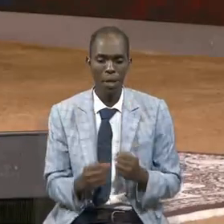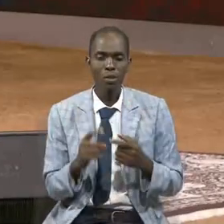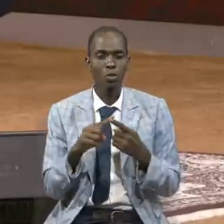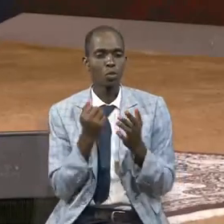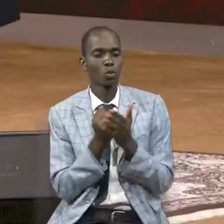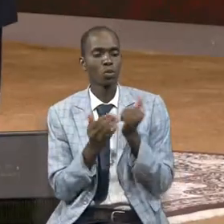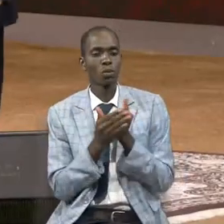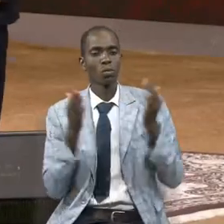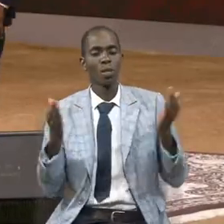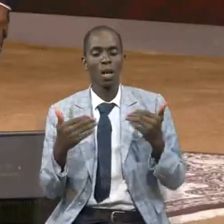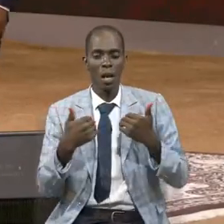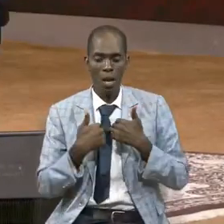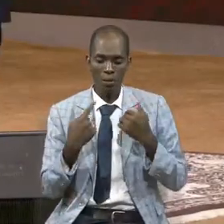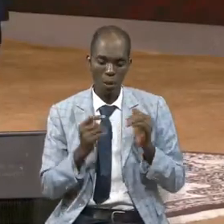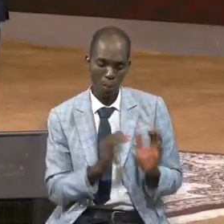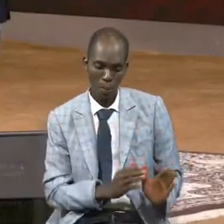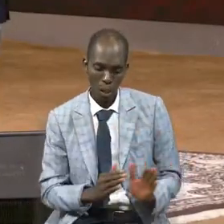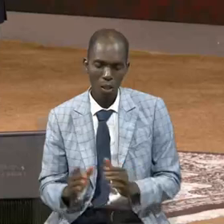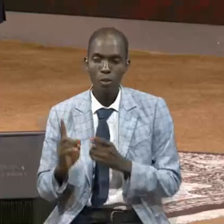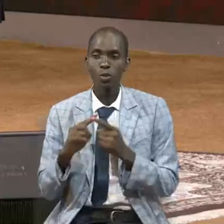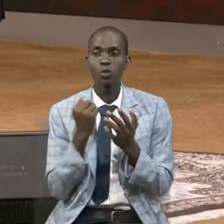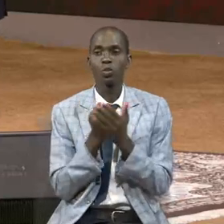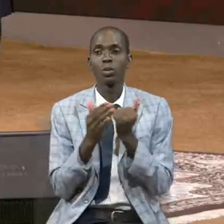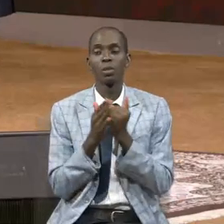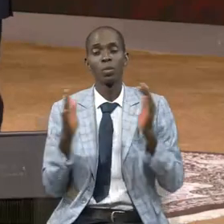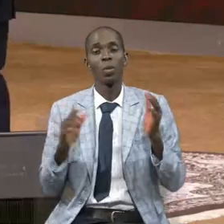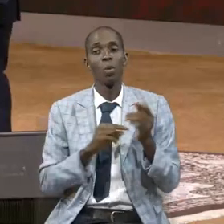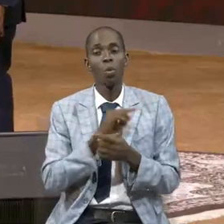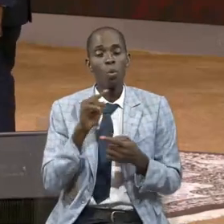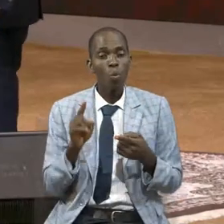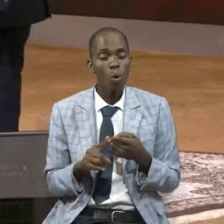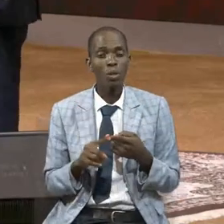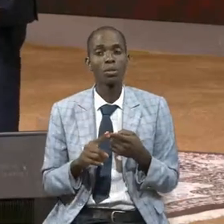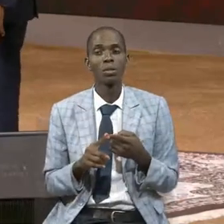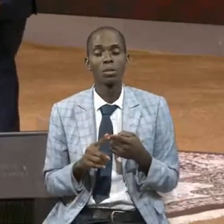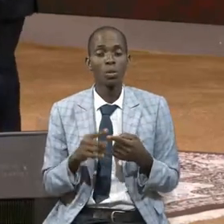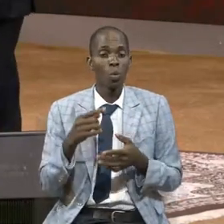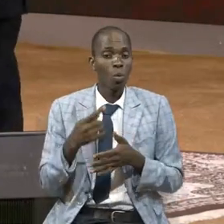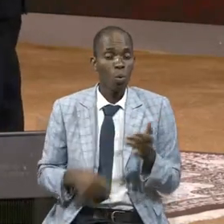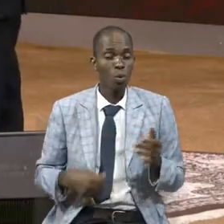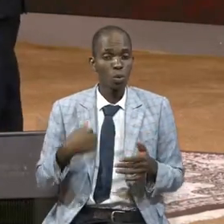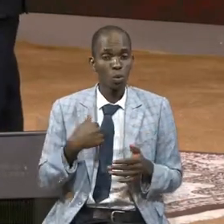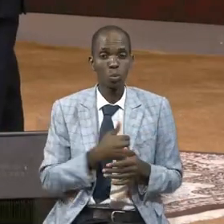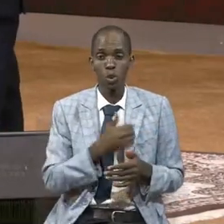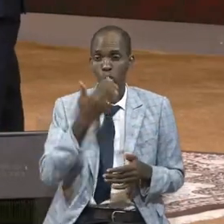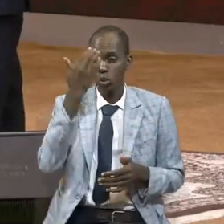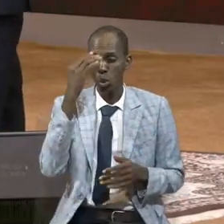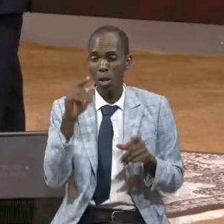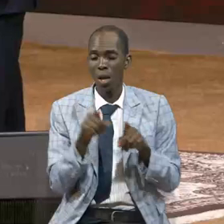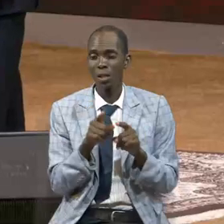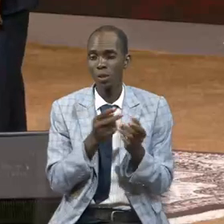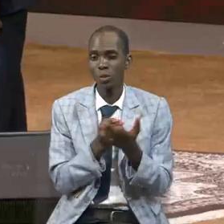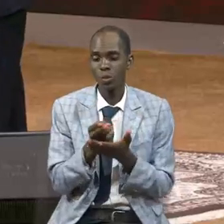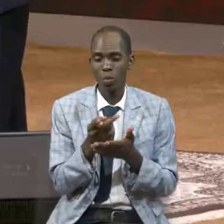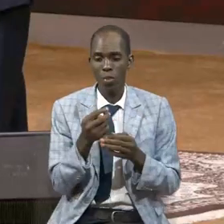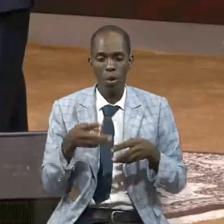pouvoir de crucifier et ont le projet de crucifier, même s'ils sont devant nous, ce que nous savons comme étant la